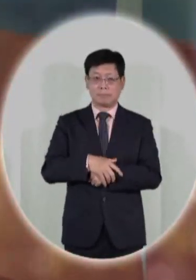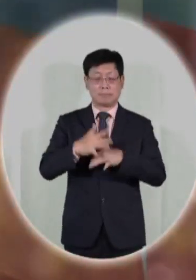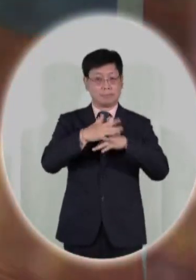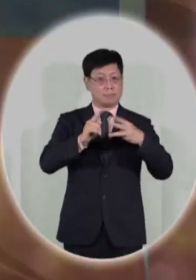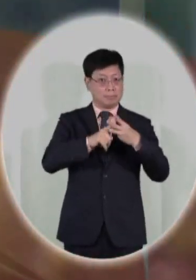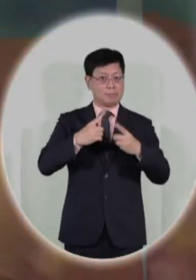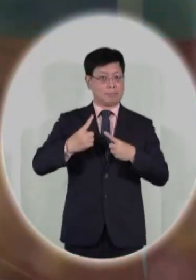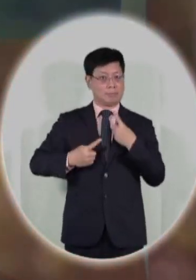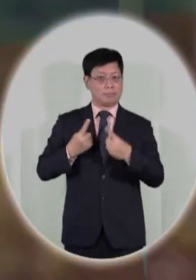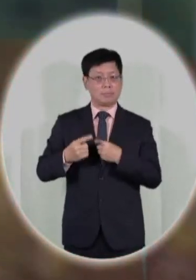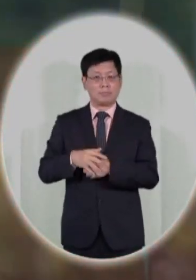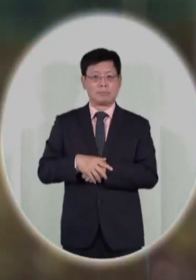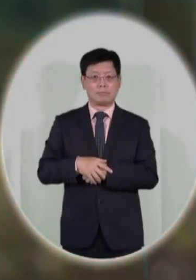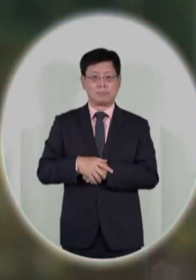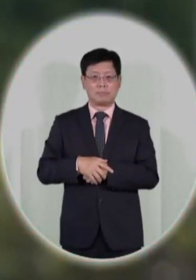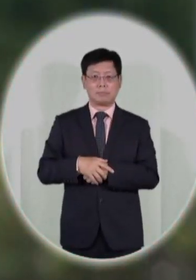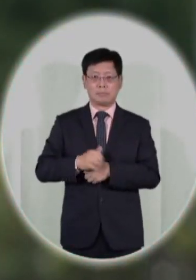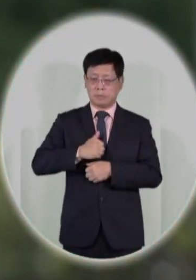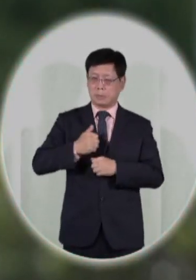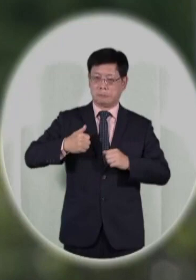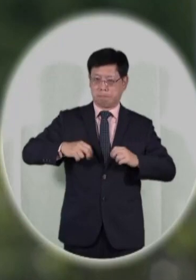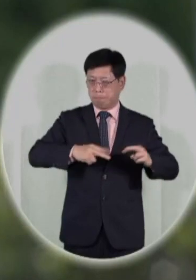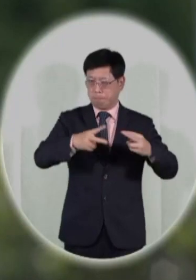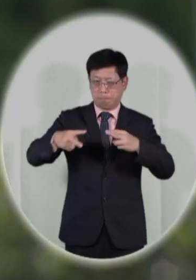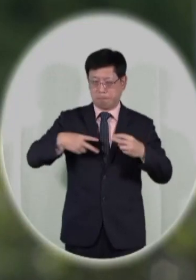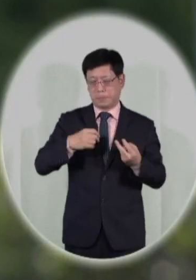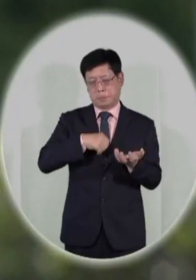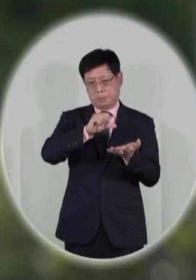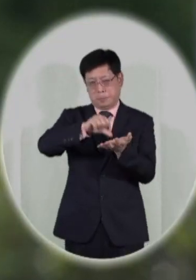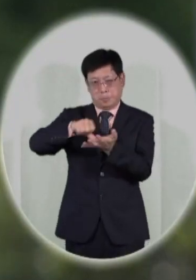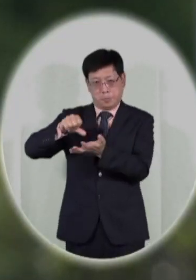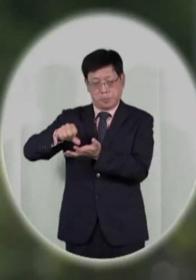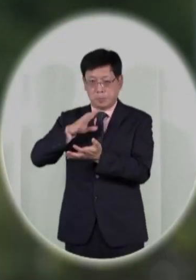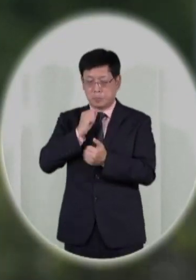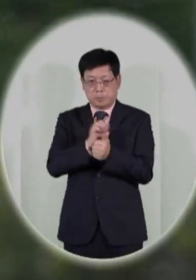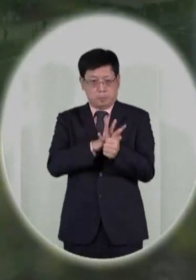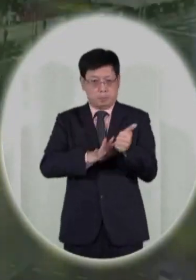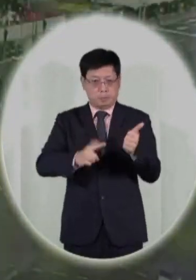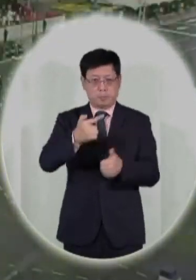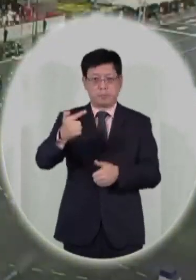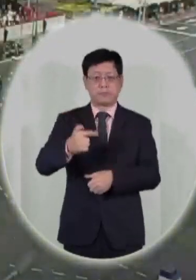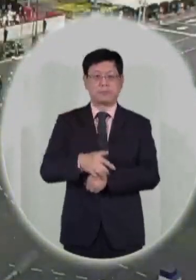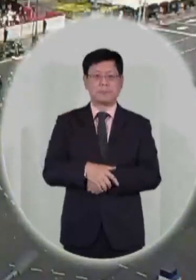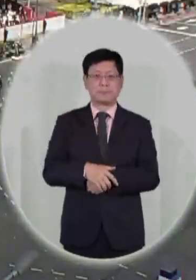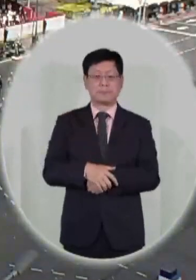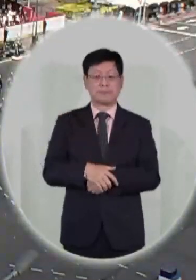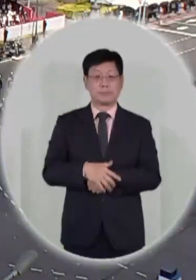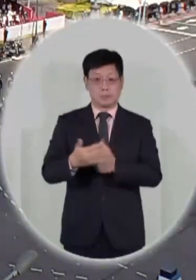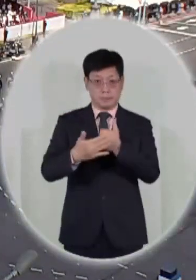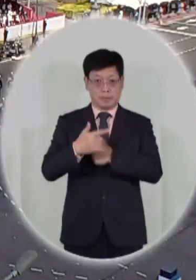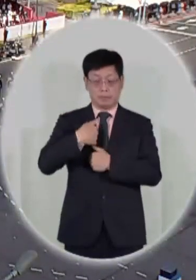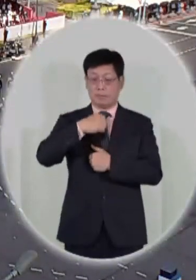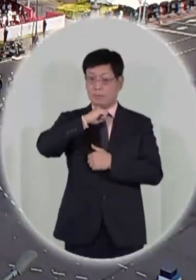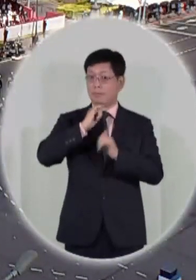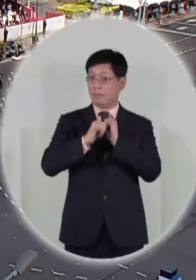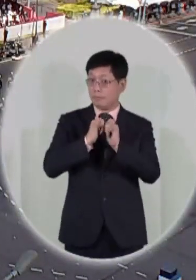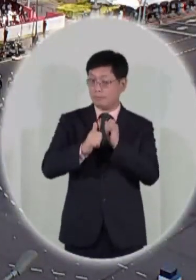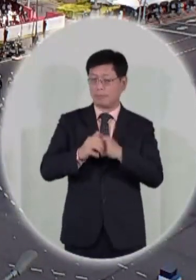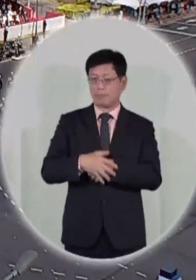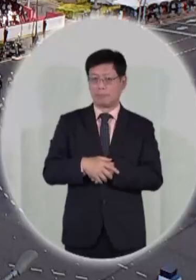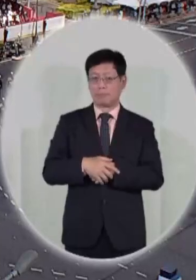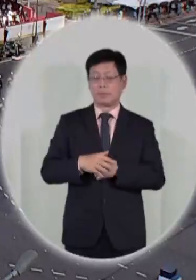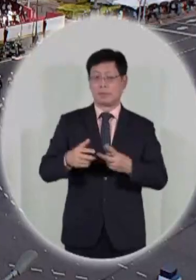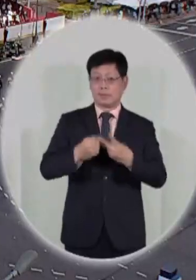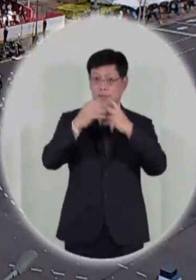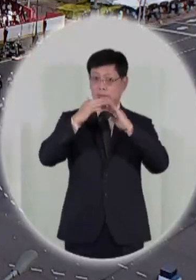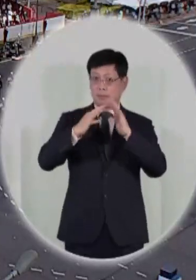主自由整地播种影响深远，使台湾人民在二战